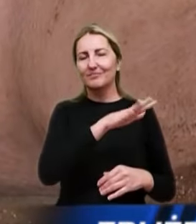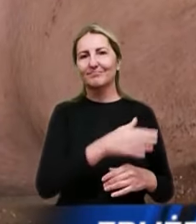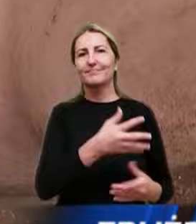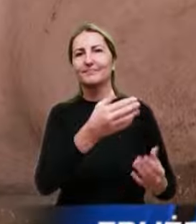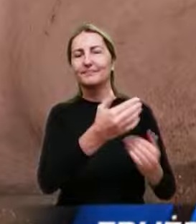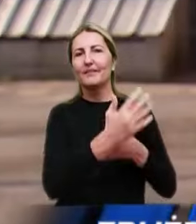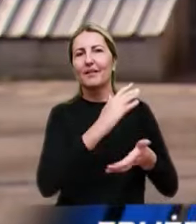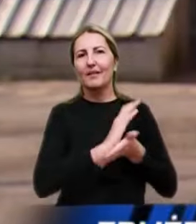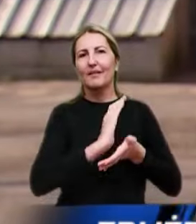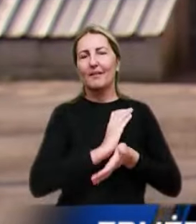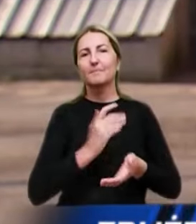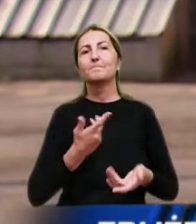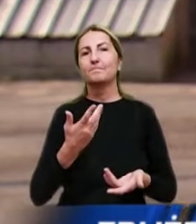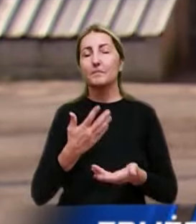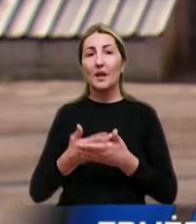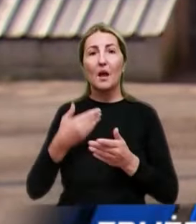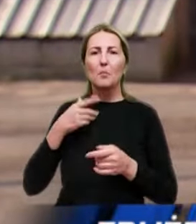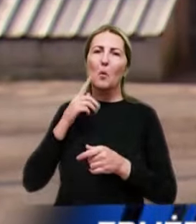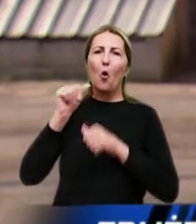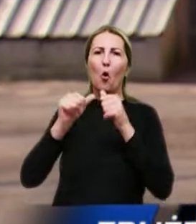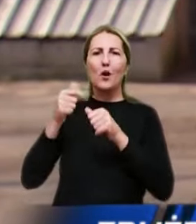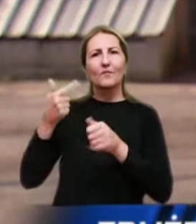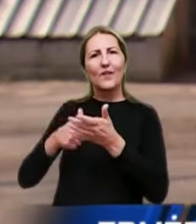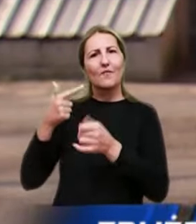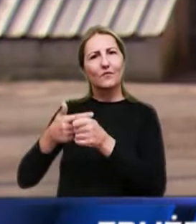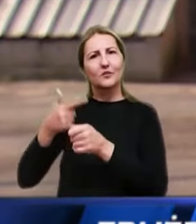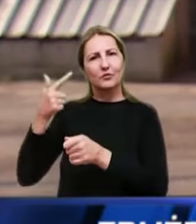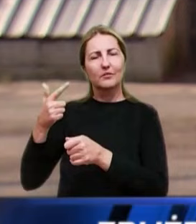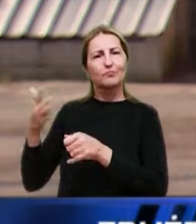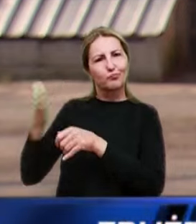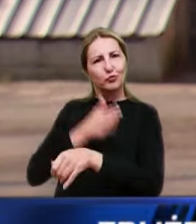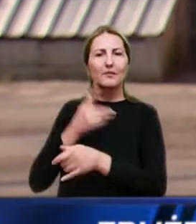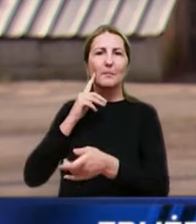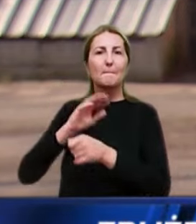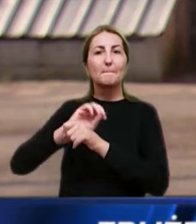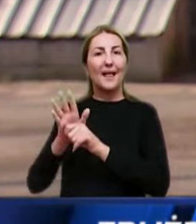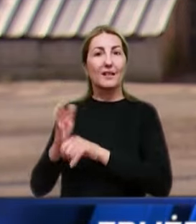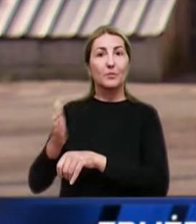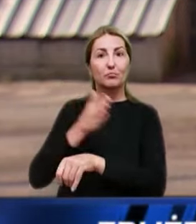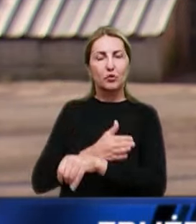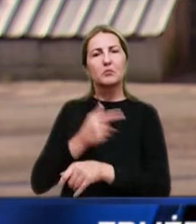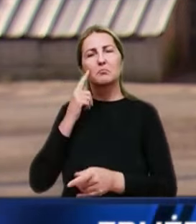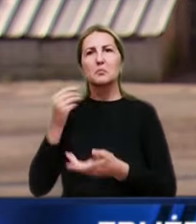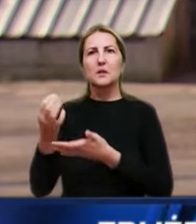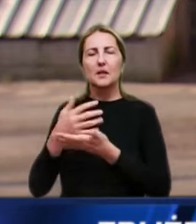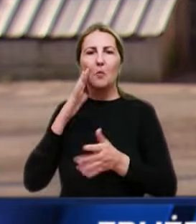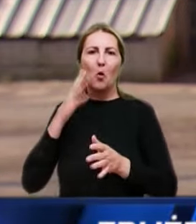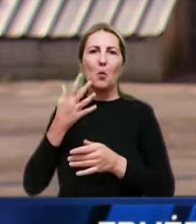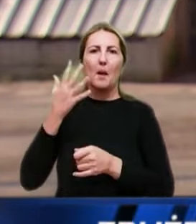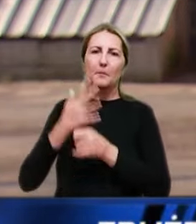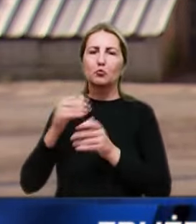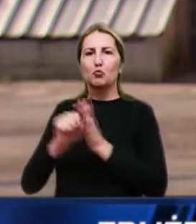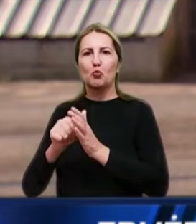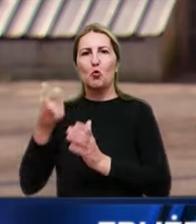czyli przed de facto pandemią w naszym kraju, zarabiało się w moim wypadku na tuczniku od 50 do 100 zł. To